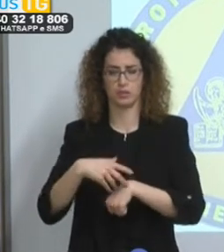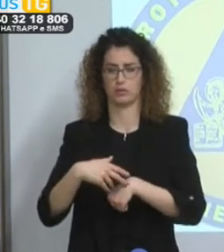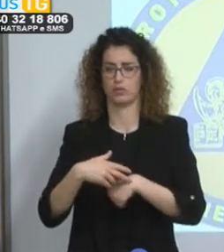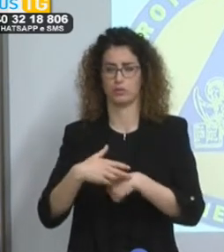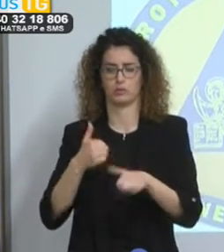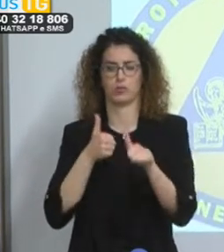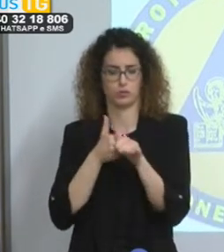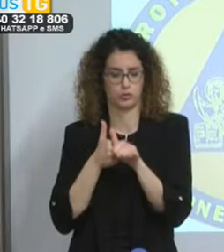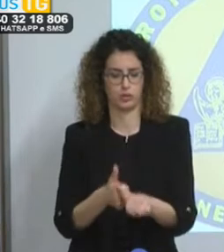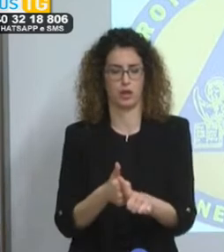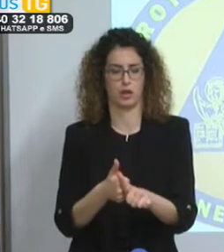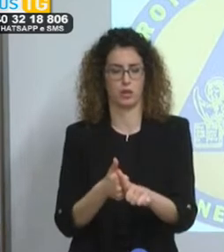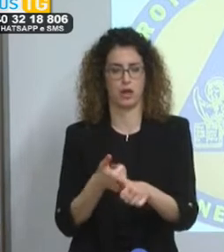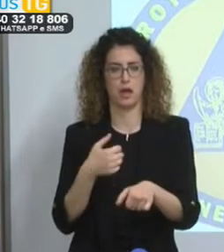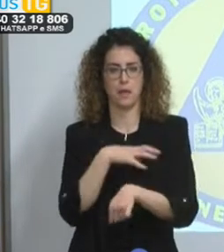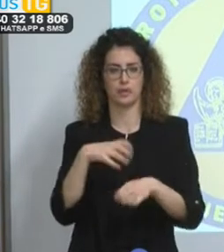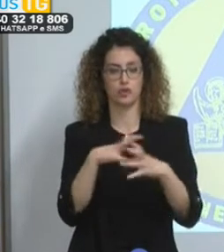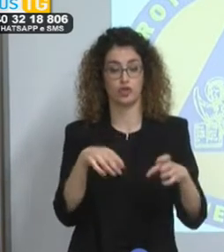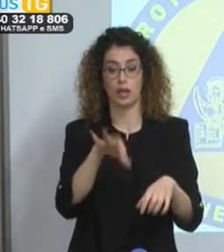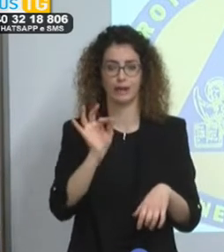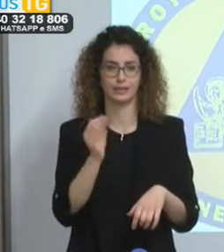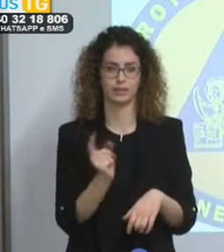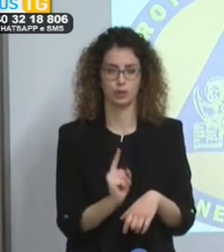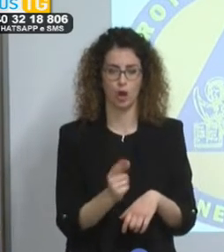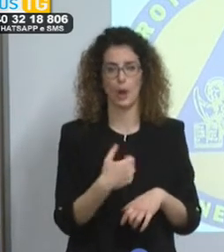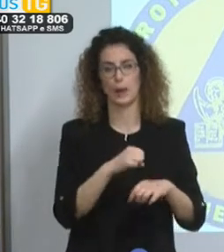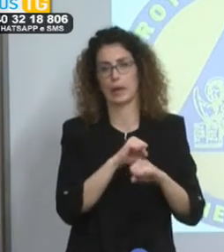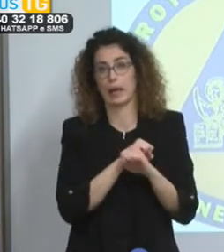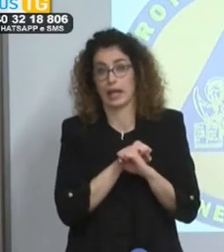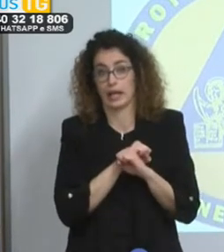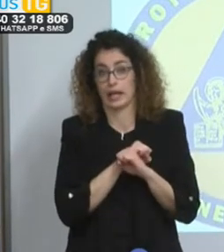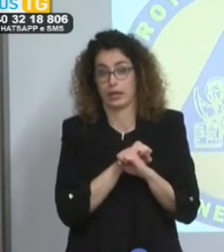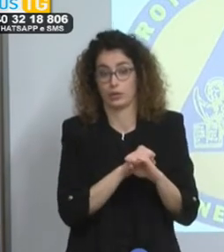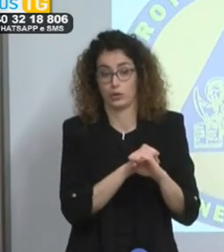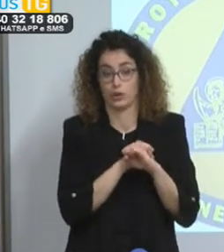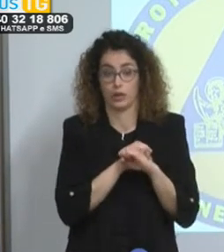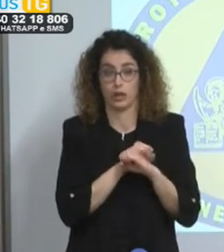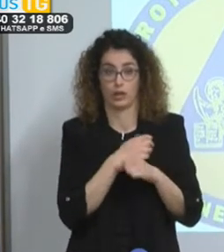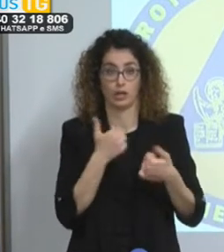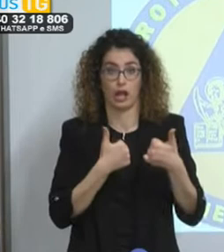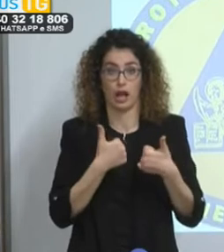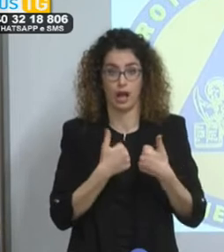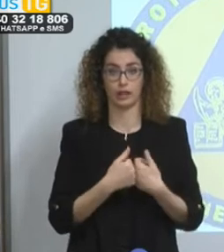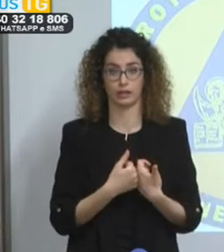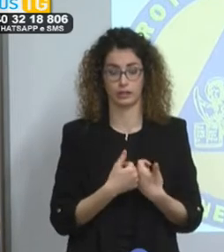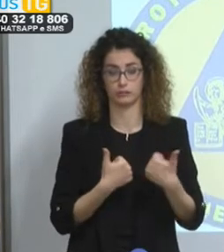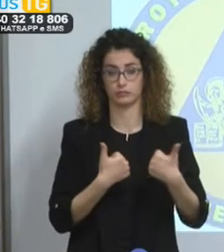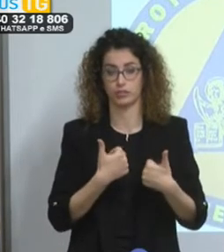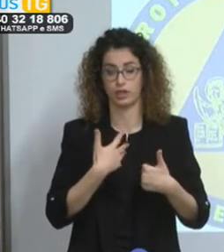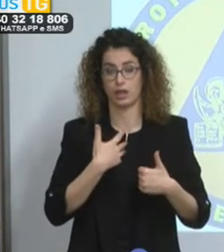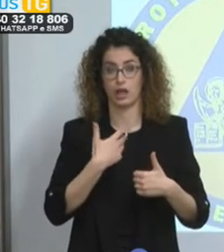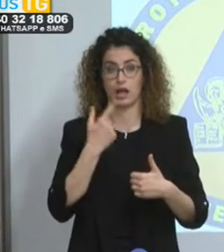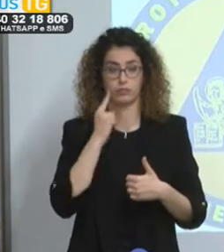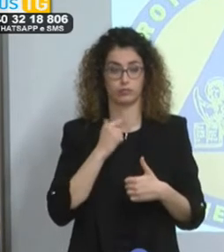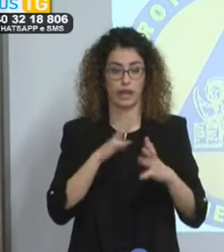su questo, non è che va a scegliersi le aziende lui, cioè, immagino che ci sarà una specie di call dove si sentiranno quelle